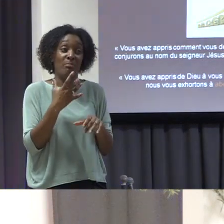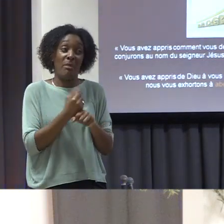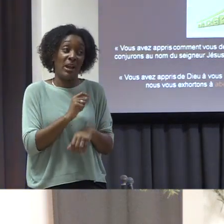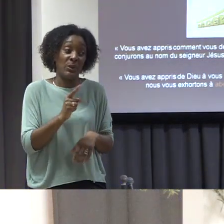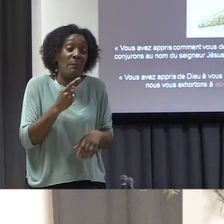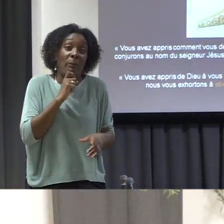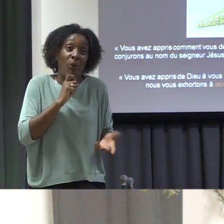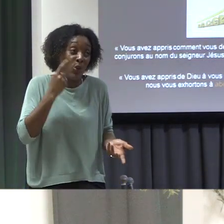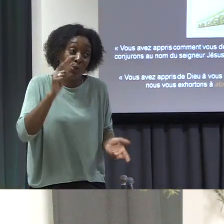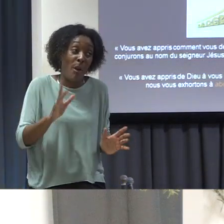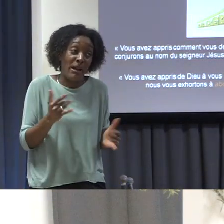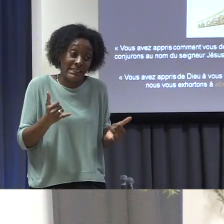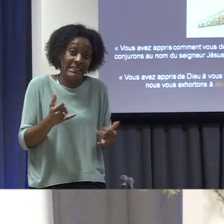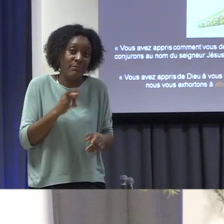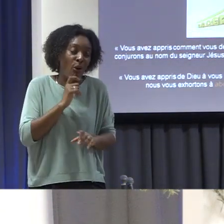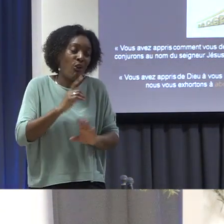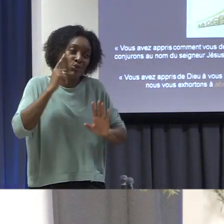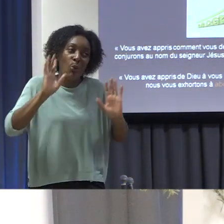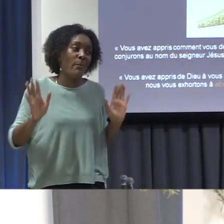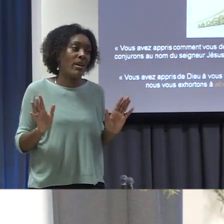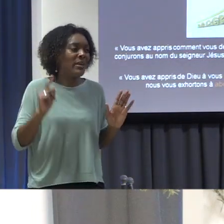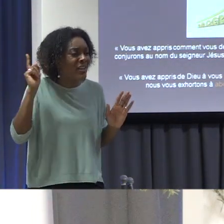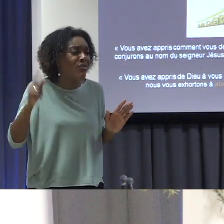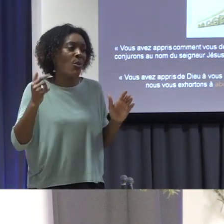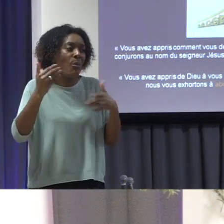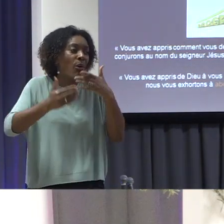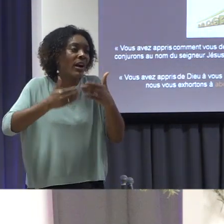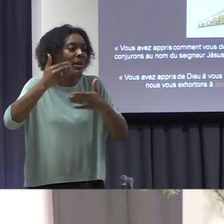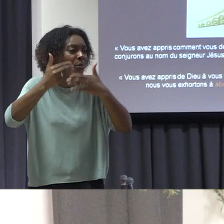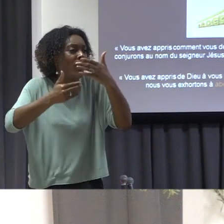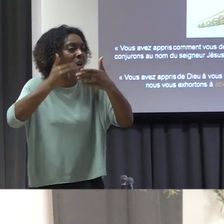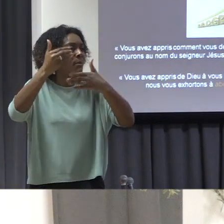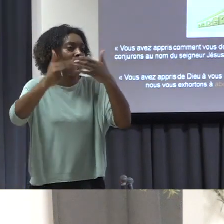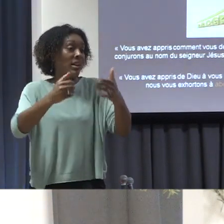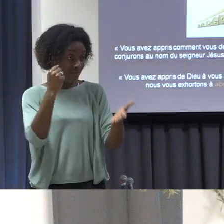cette démarche de progrès tout au long de l'année. Amen.